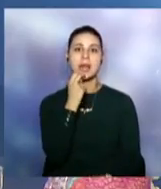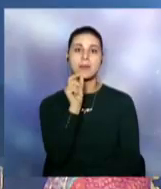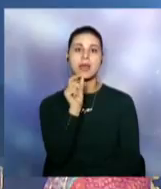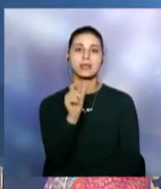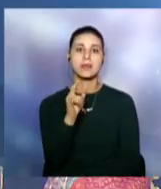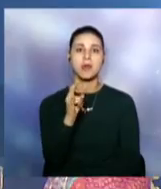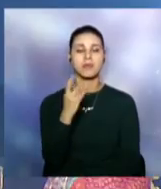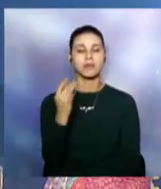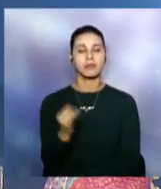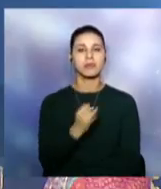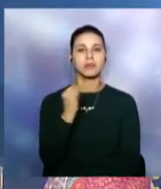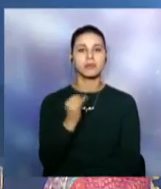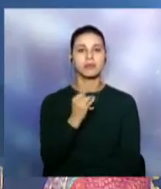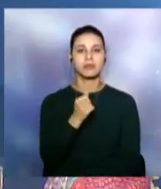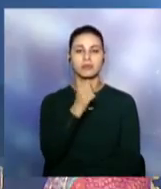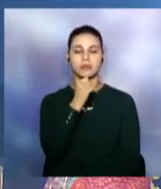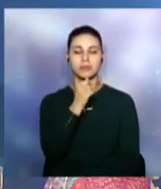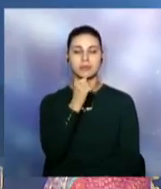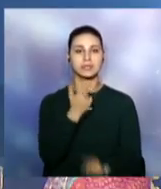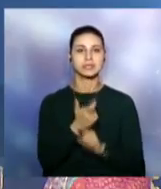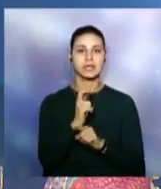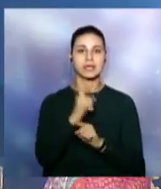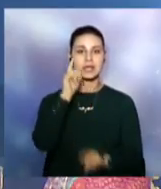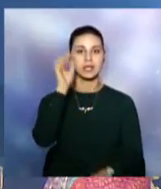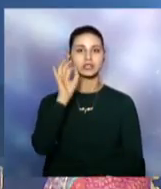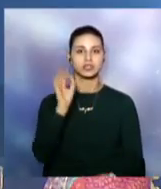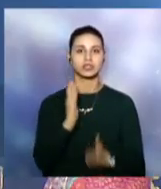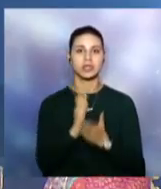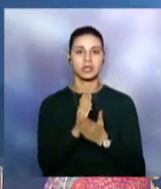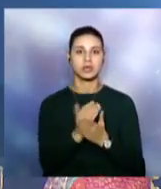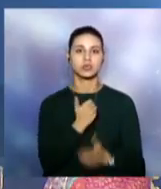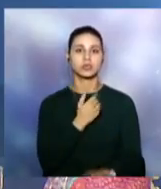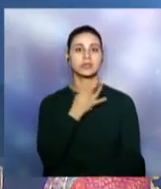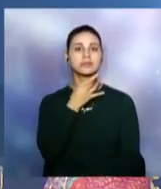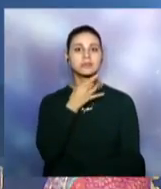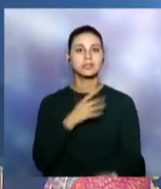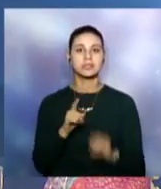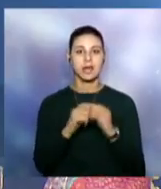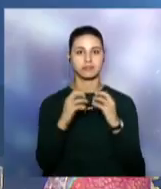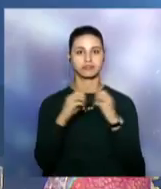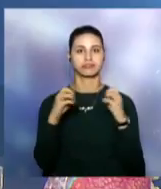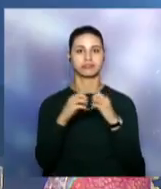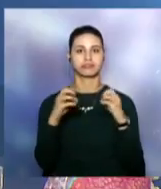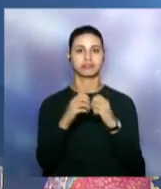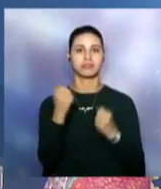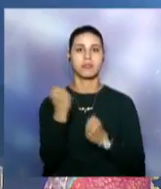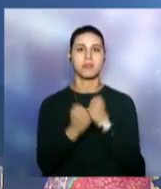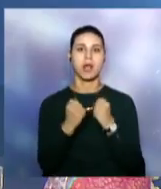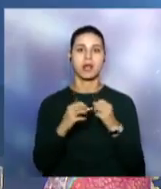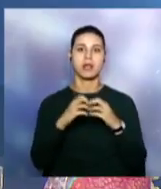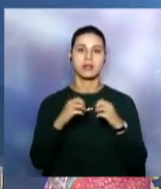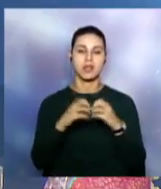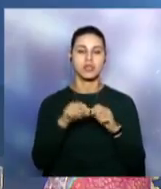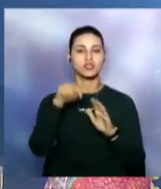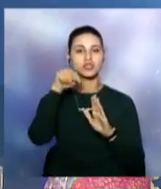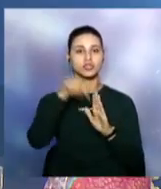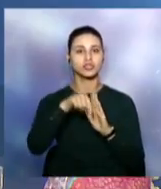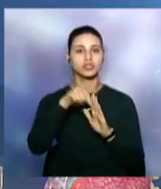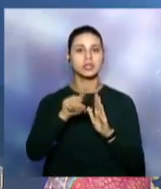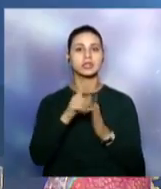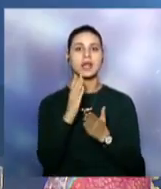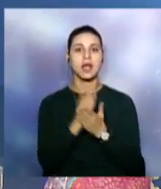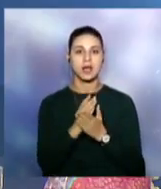ცნობის მოყარე პატარებს ძალიან ხშირად აქვთ ხოლმე ცთუნება, რომ დაშალონ მანქანები, სათამაშოები და შიგნიდან